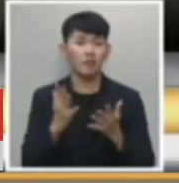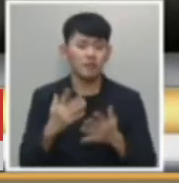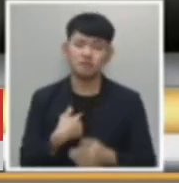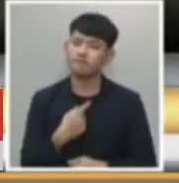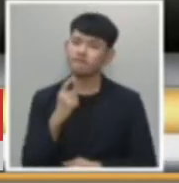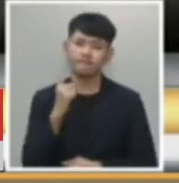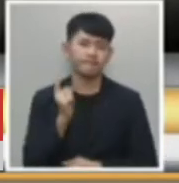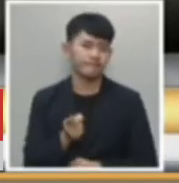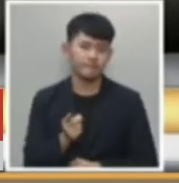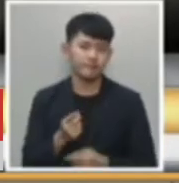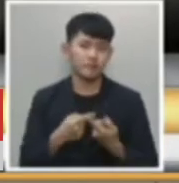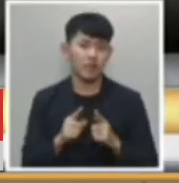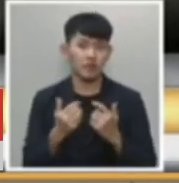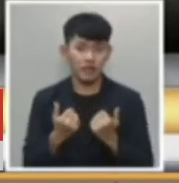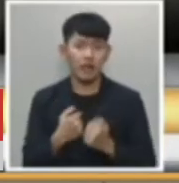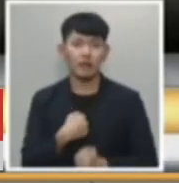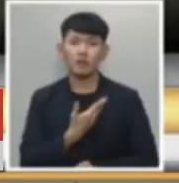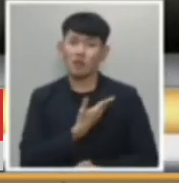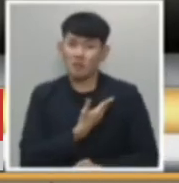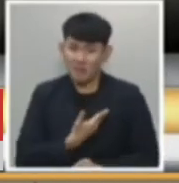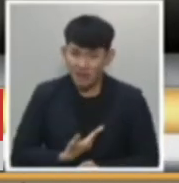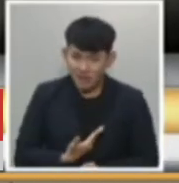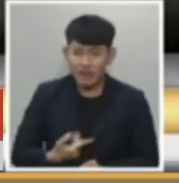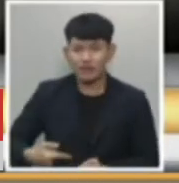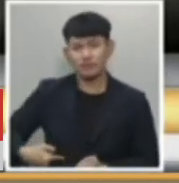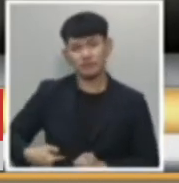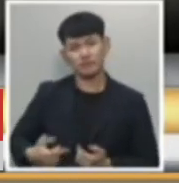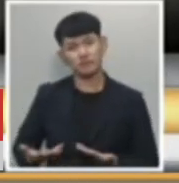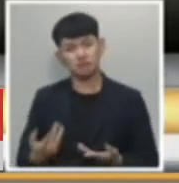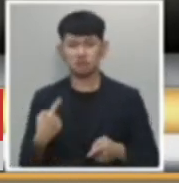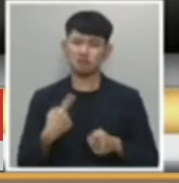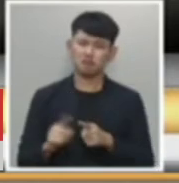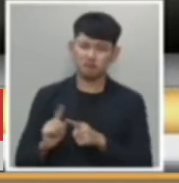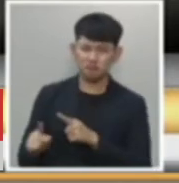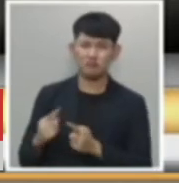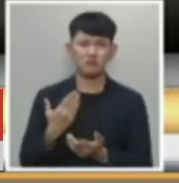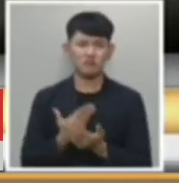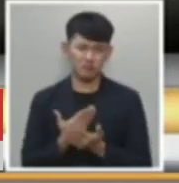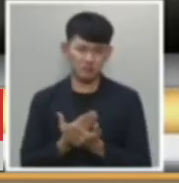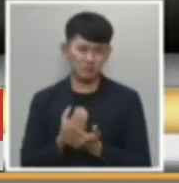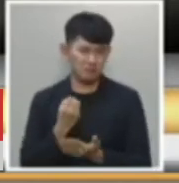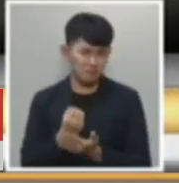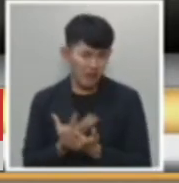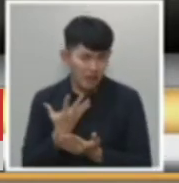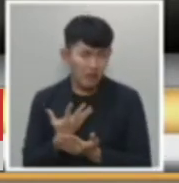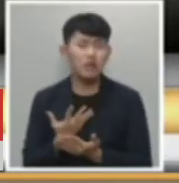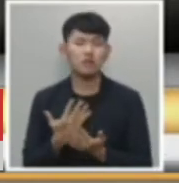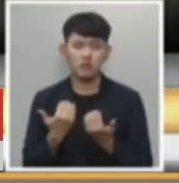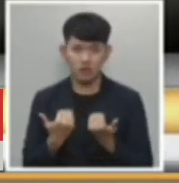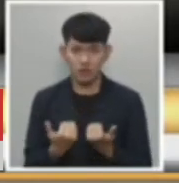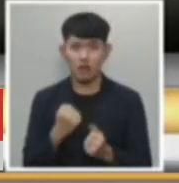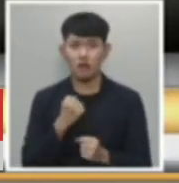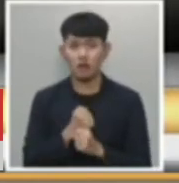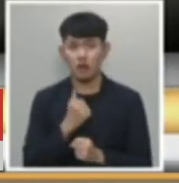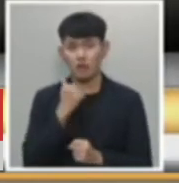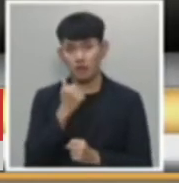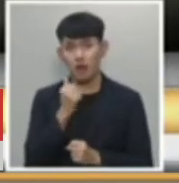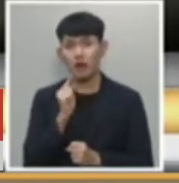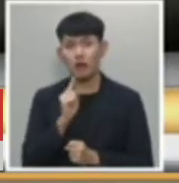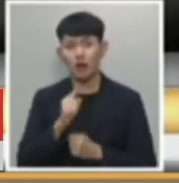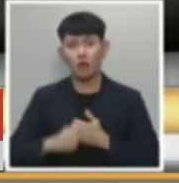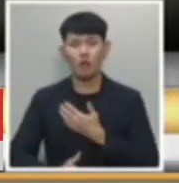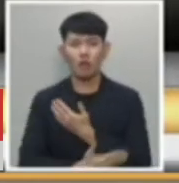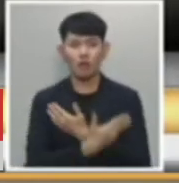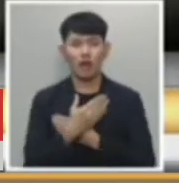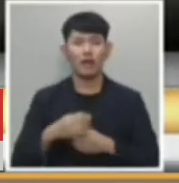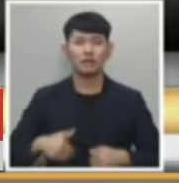ครับคนต้องผ่าตัดหัวใจนะครับหรือโรคยากๆที่ใช้เงินมากมายนะครับก็สามารถจะมีโอกาสรอดชีวิ